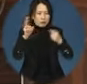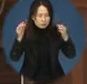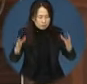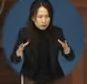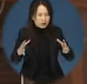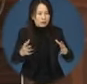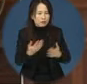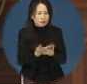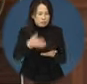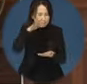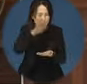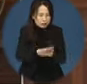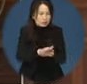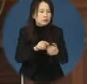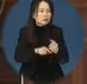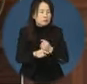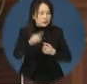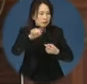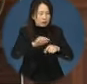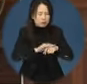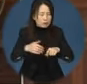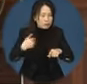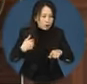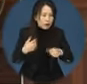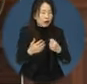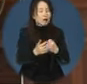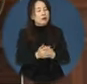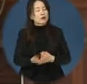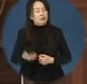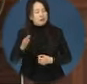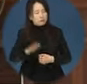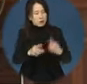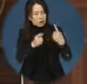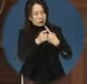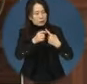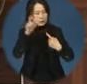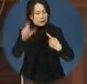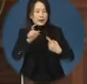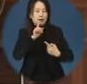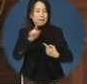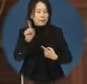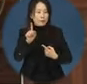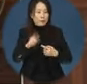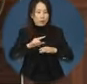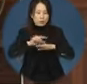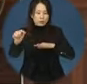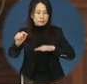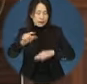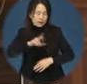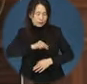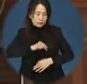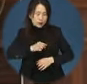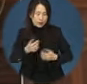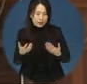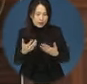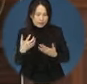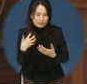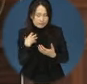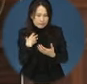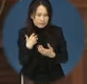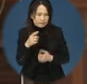무얼 뜻하는지 그중에 지금 장 밖에서 첫 번째로 강조하신 게 지방의회에 역할을 강화하고 동시에